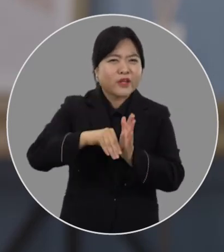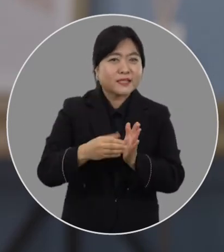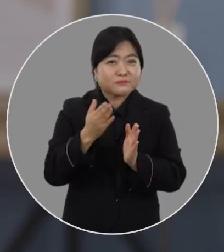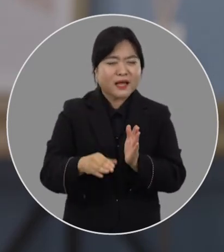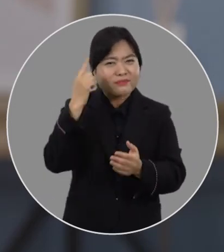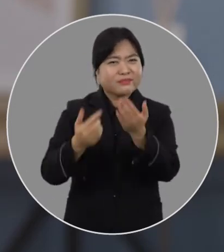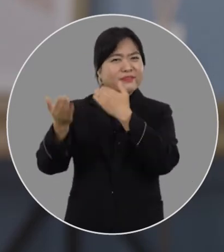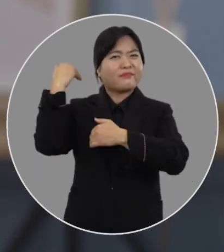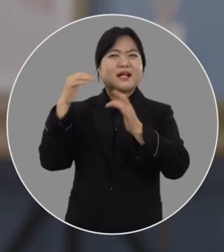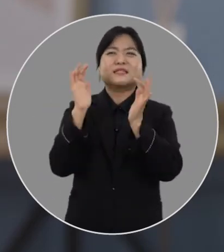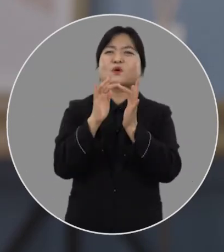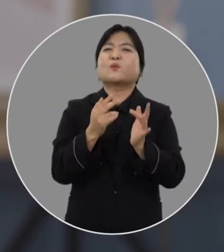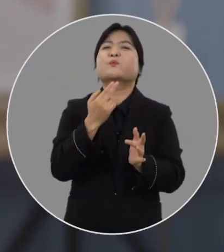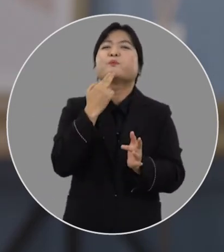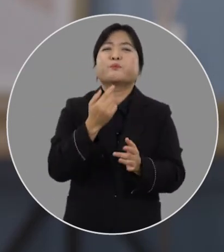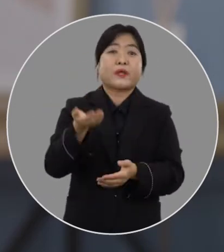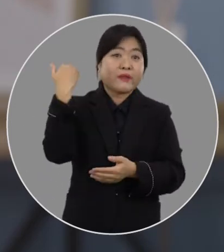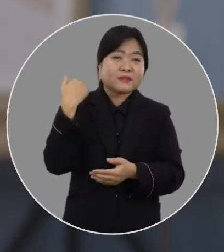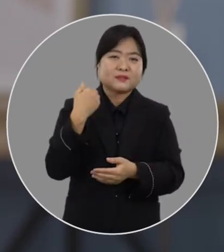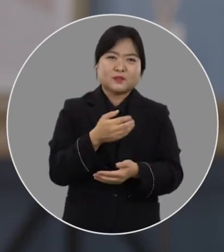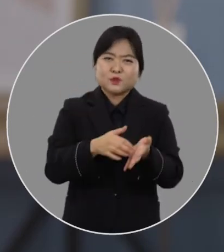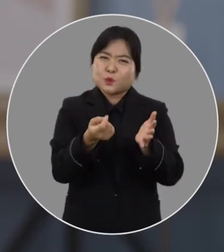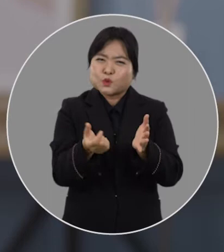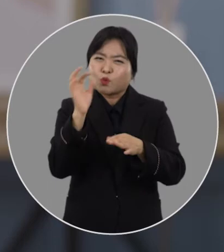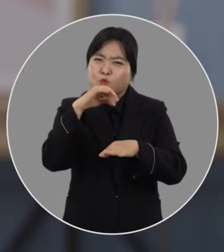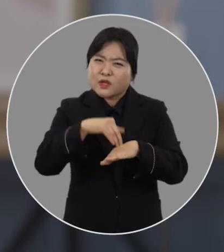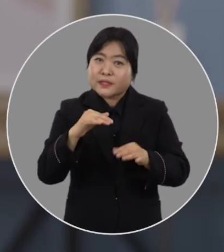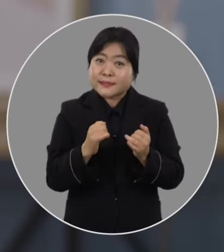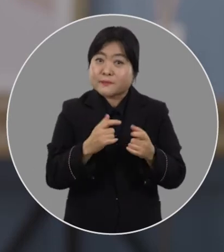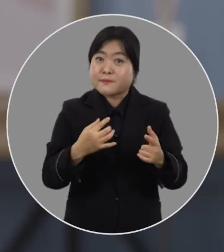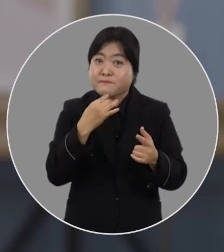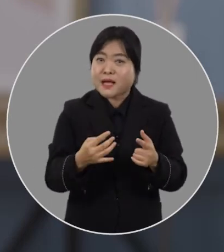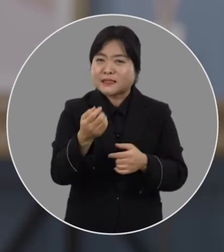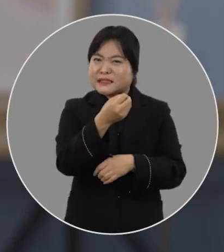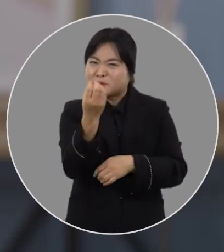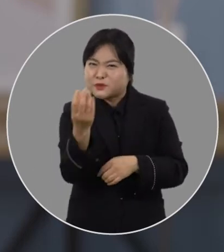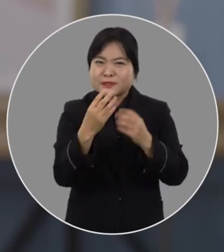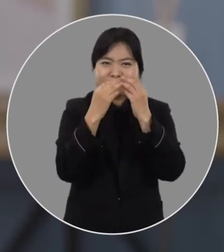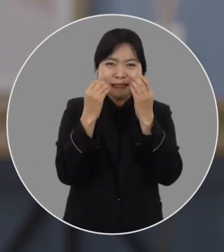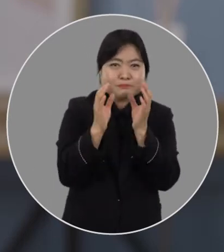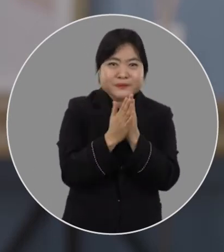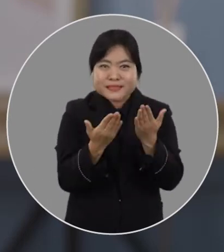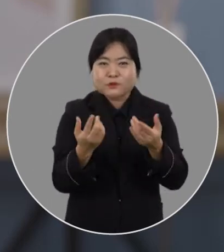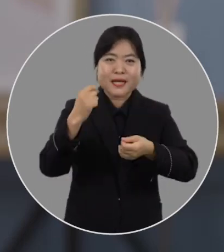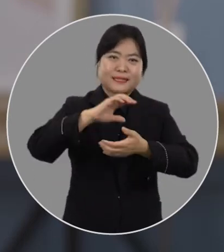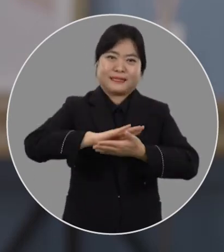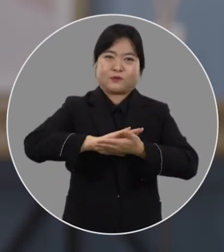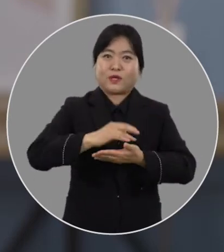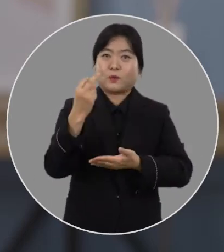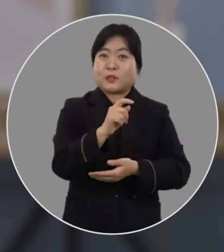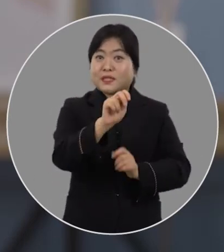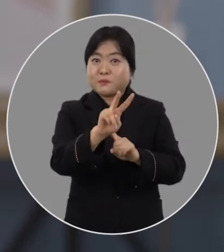인터넷이 존재하지 않았던 시기에는 소수의 훈련된 사람들만이 기성매체, 즉 신문이나 잡지 같은 인쇄매체,